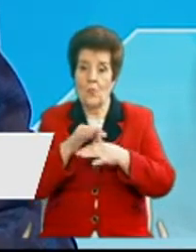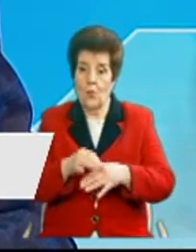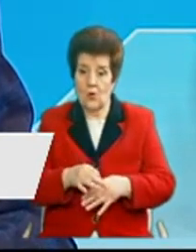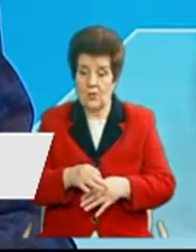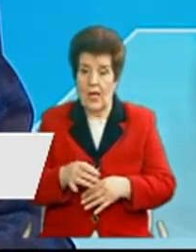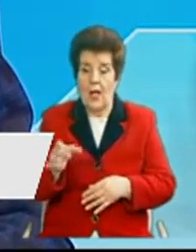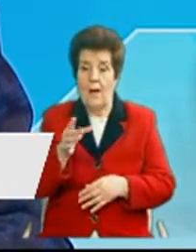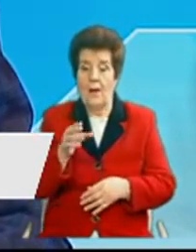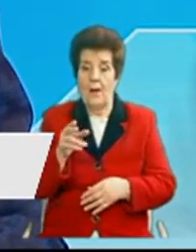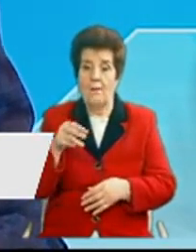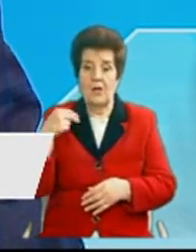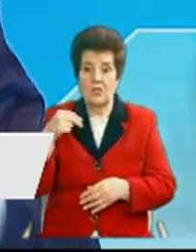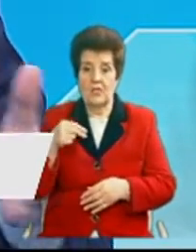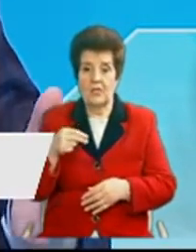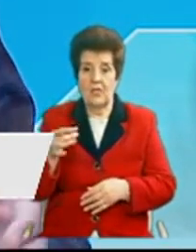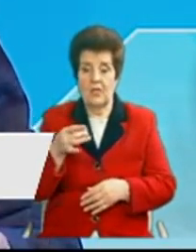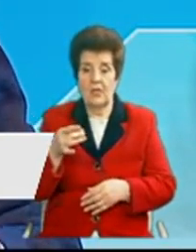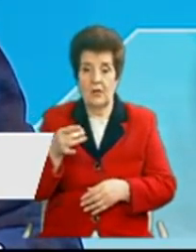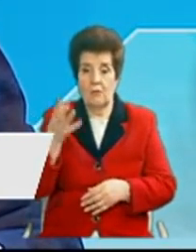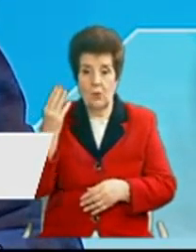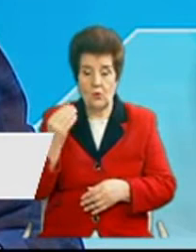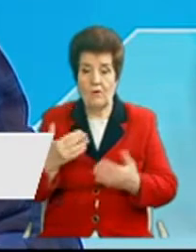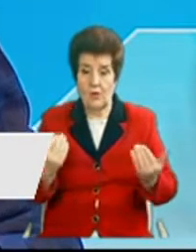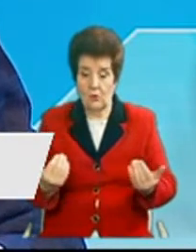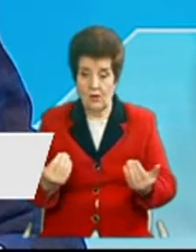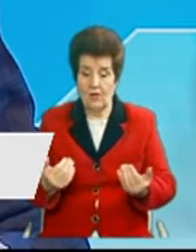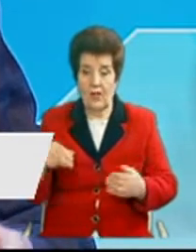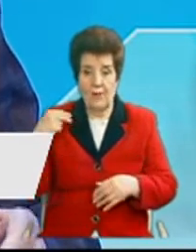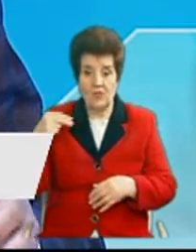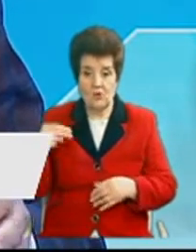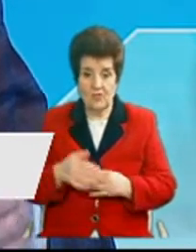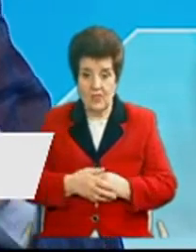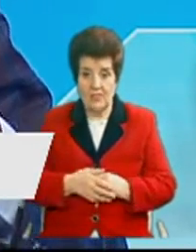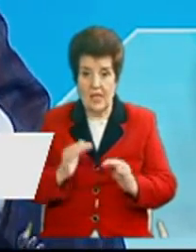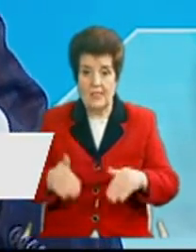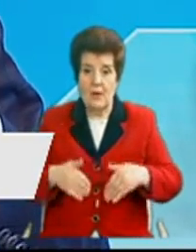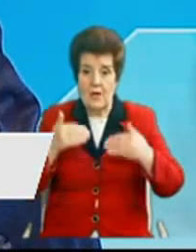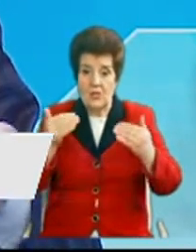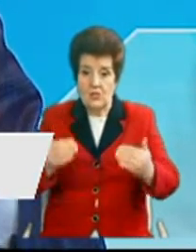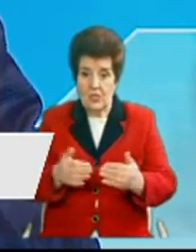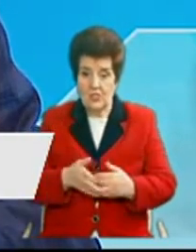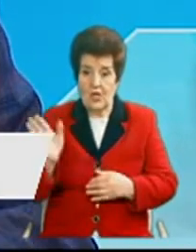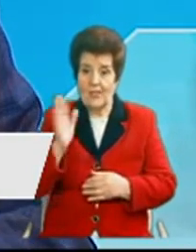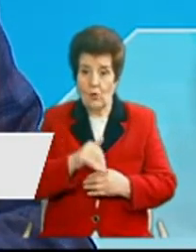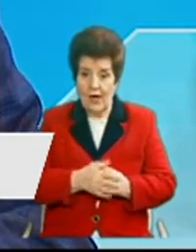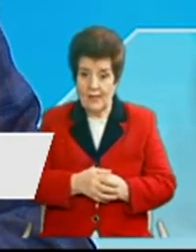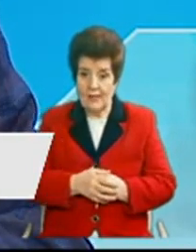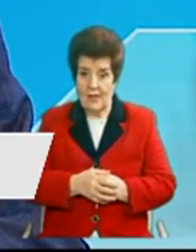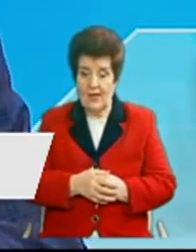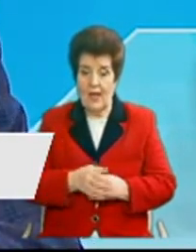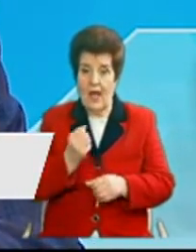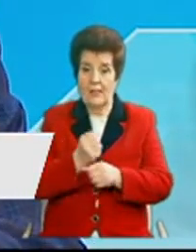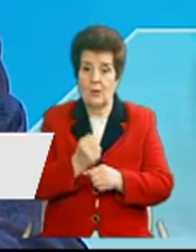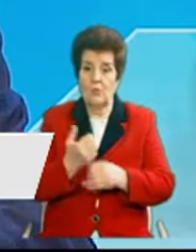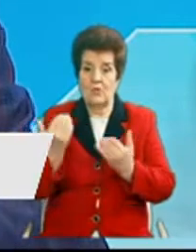președintele Republicii Moldova. Președintele actual al Republicii Moldova își depășește toate atribuțiile